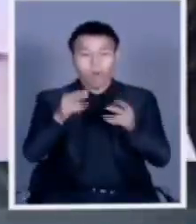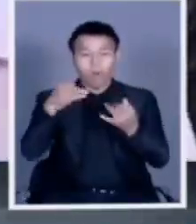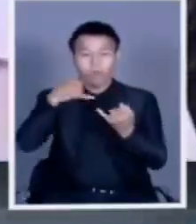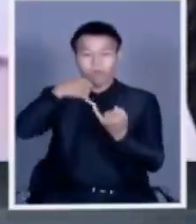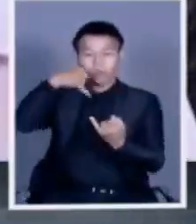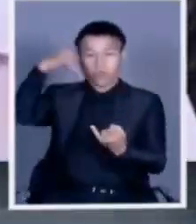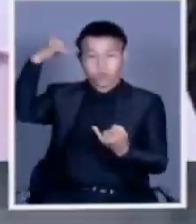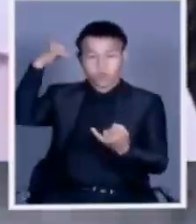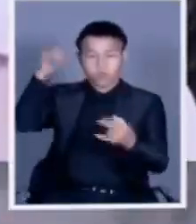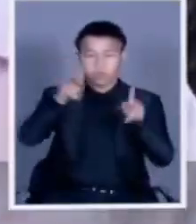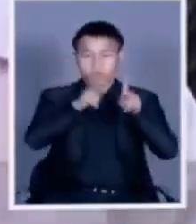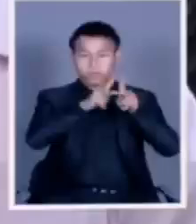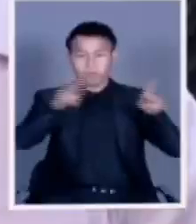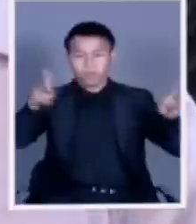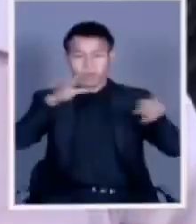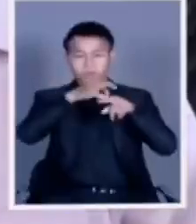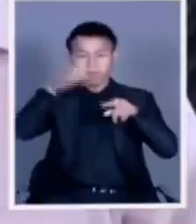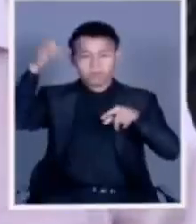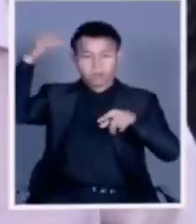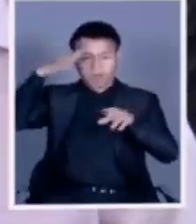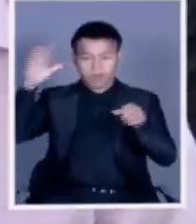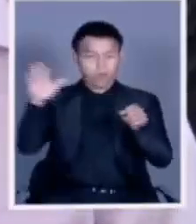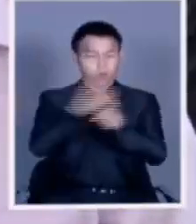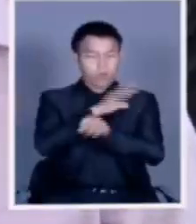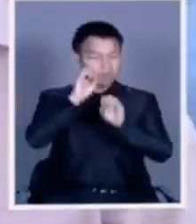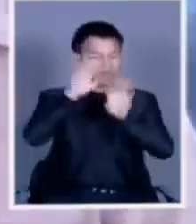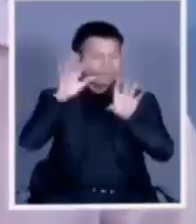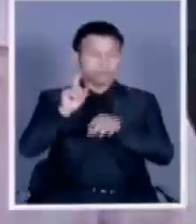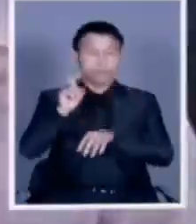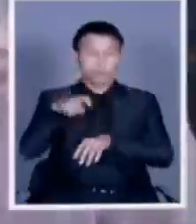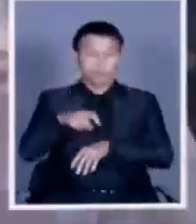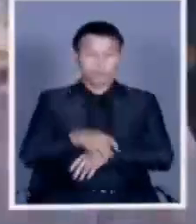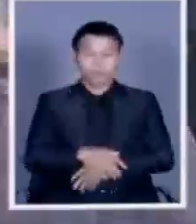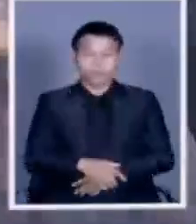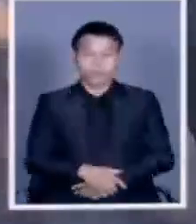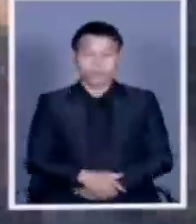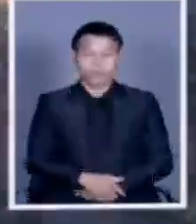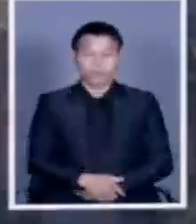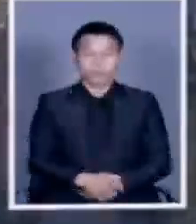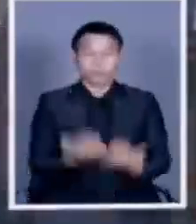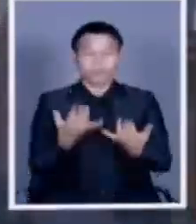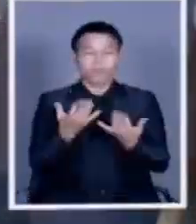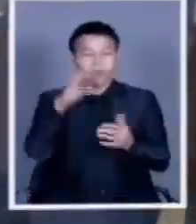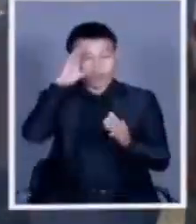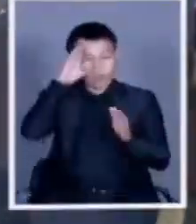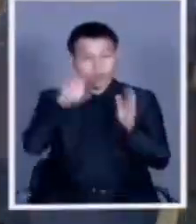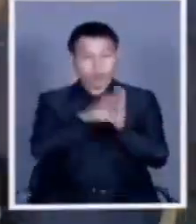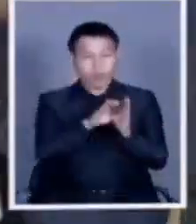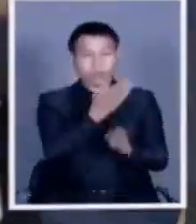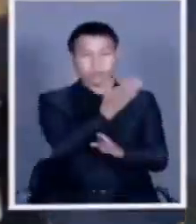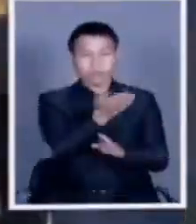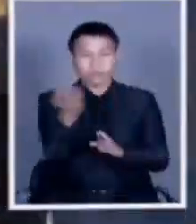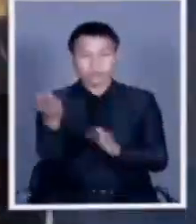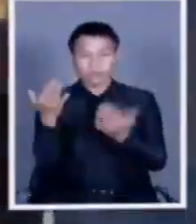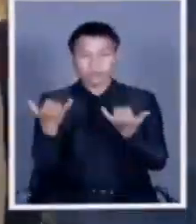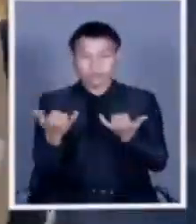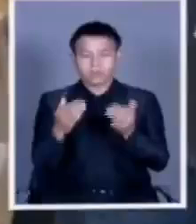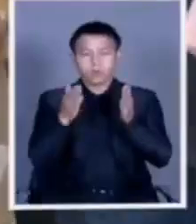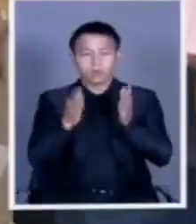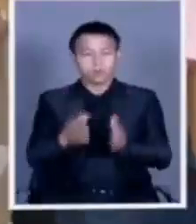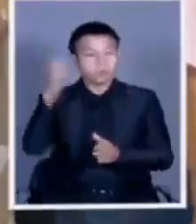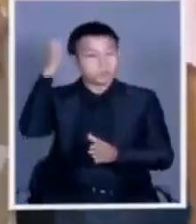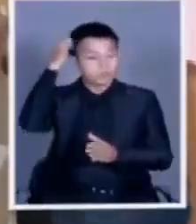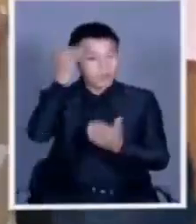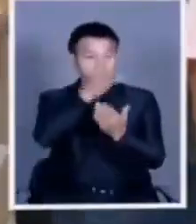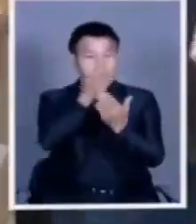งไฟอย่างครบชุดเนาะ งานปักแสดงครั้งนี้ได้มีผลงานจากศิลปินลาว50กว่าผล